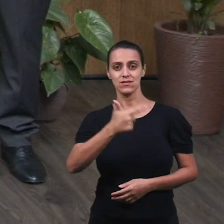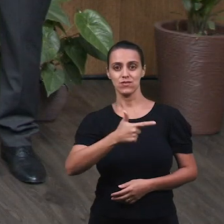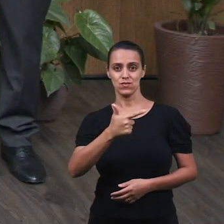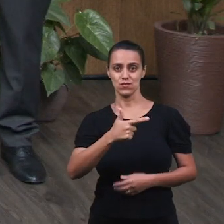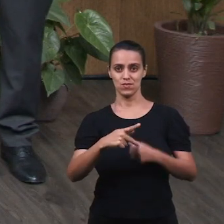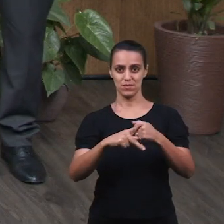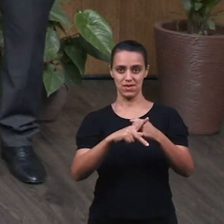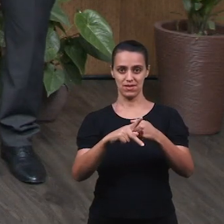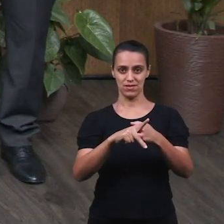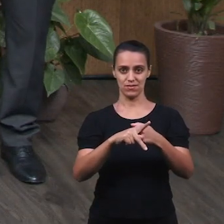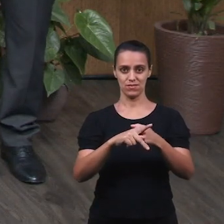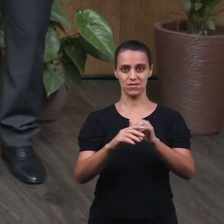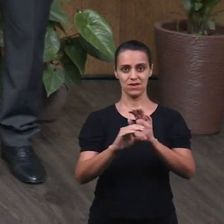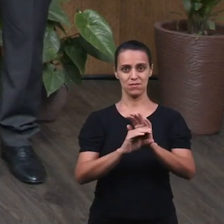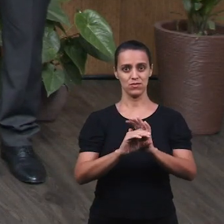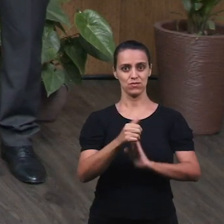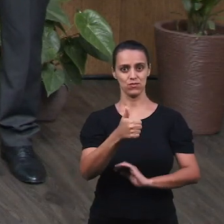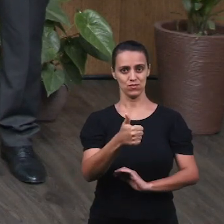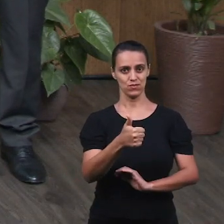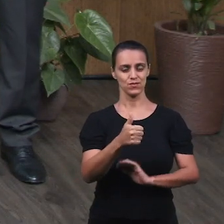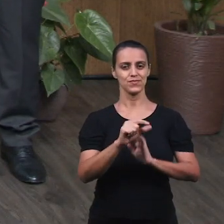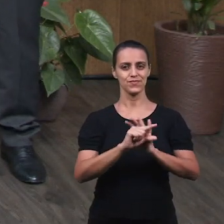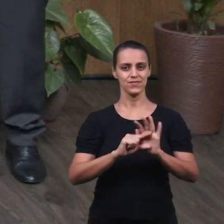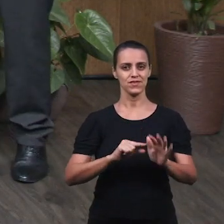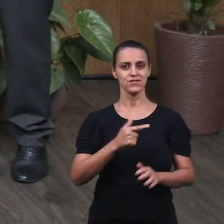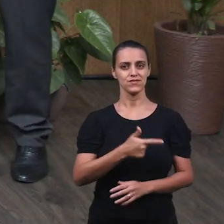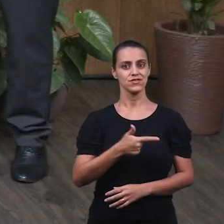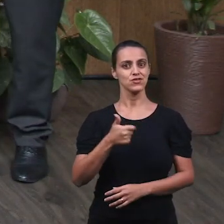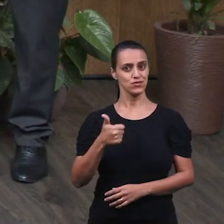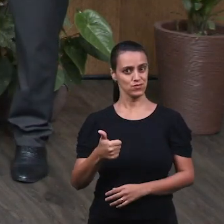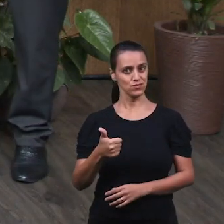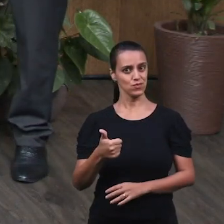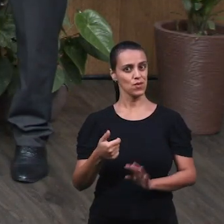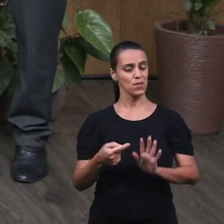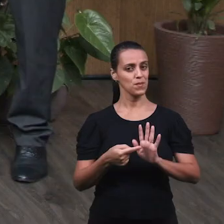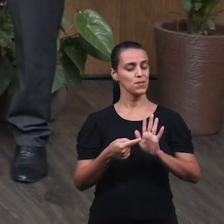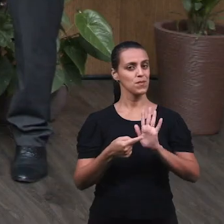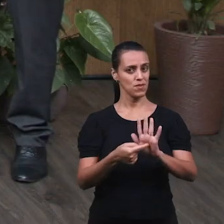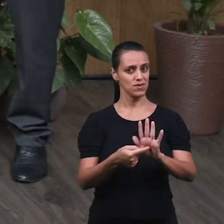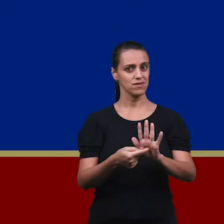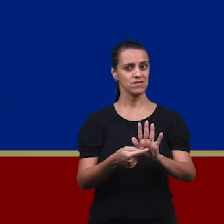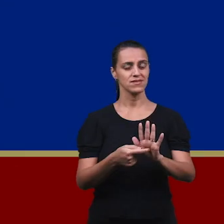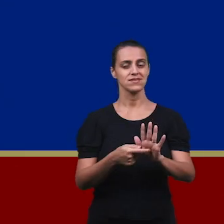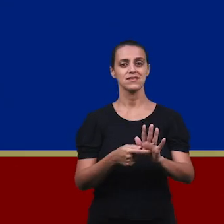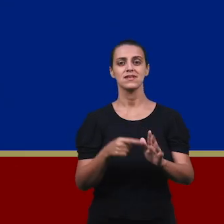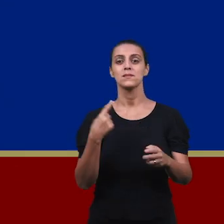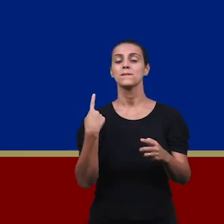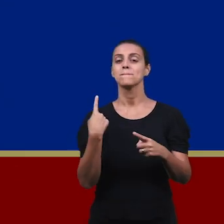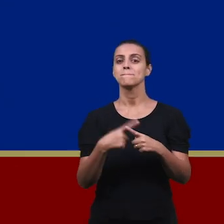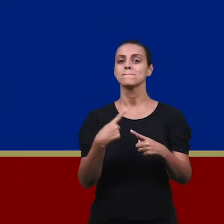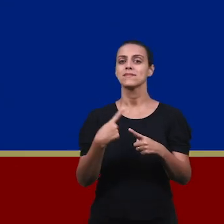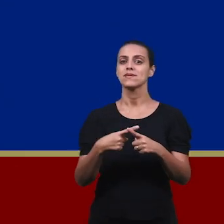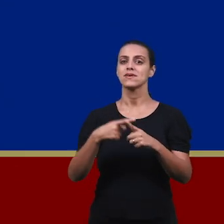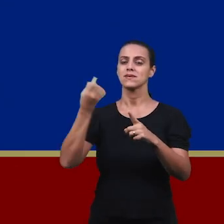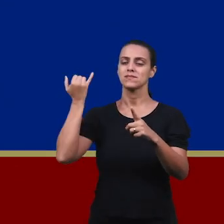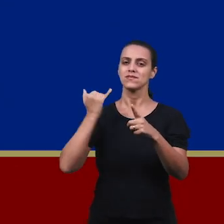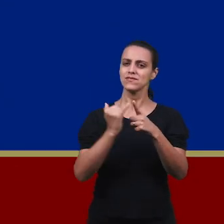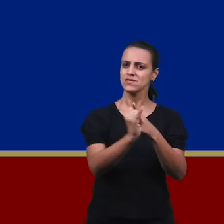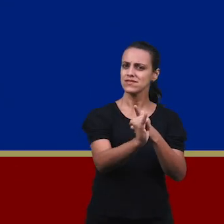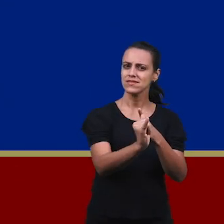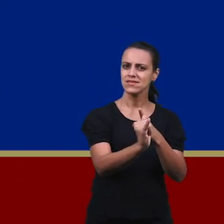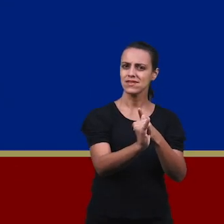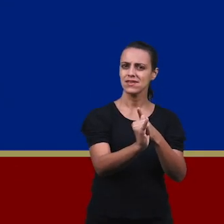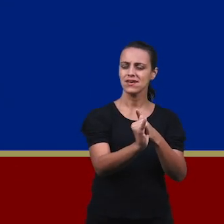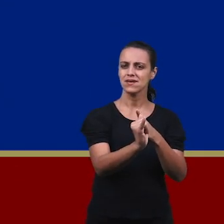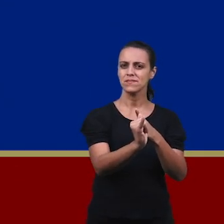lettre de Pierre, au chapitre 1er, verset 21, qui nous dit « Car la